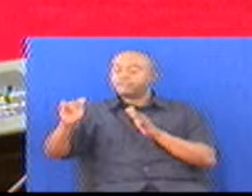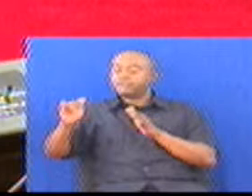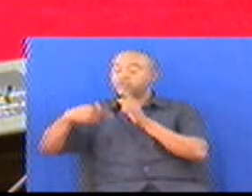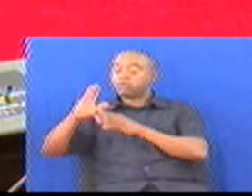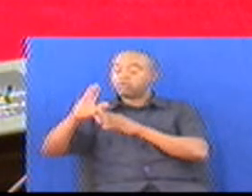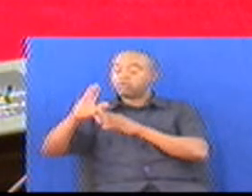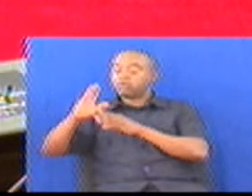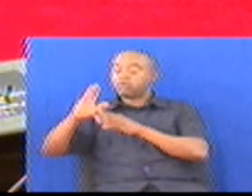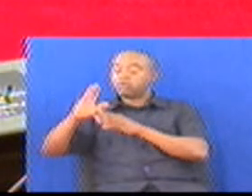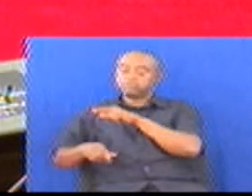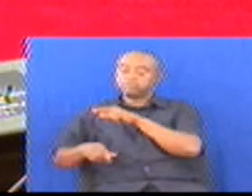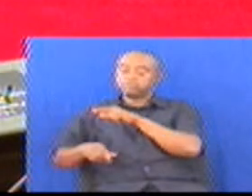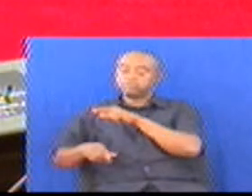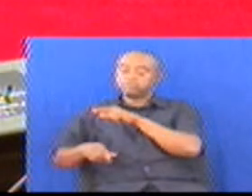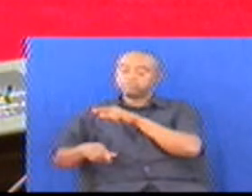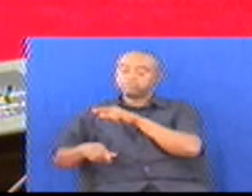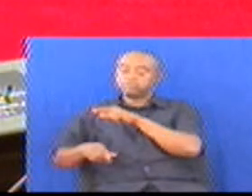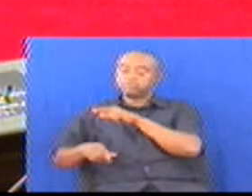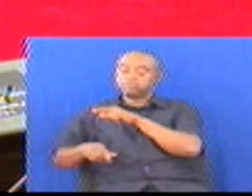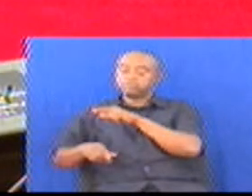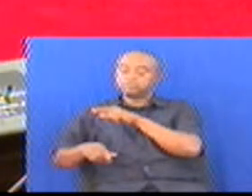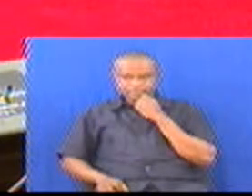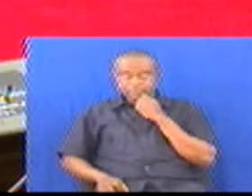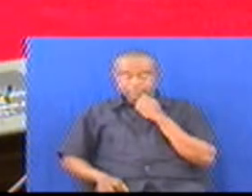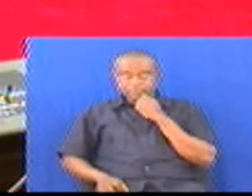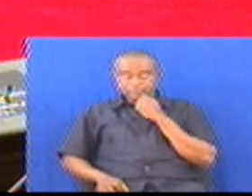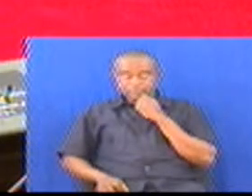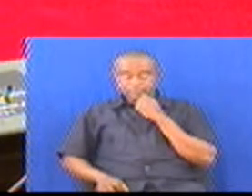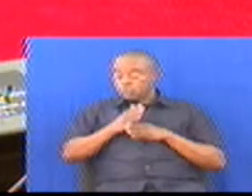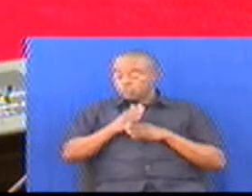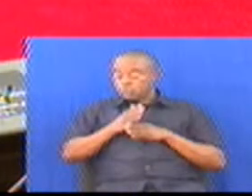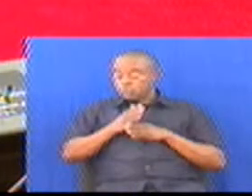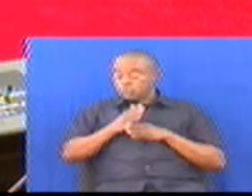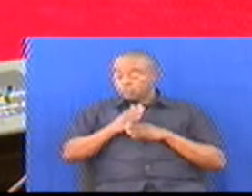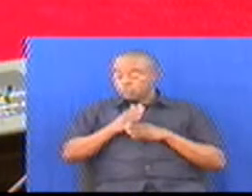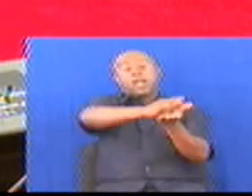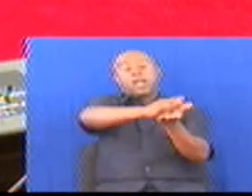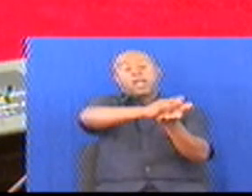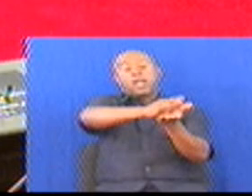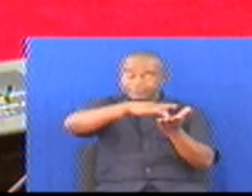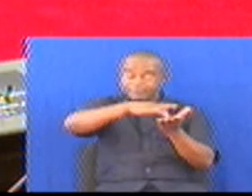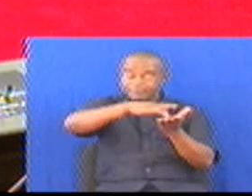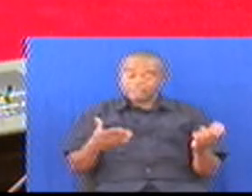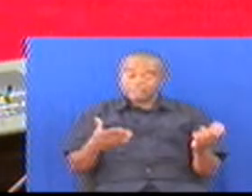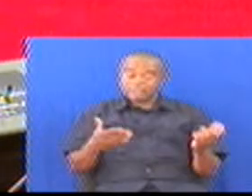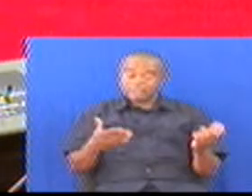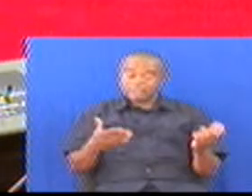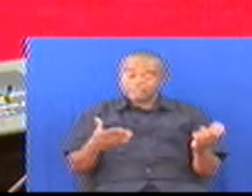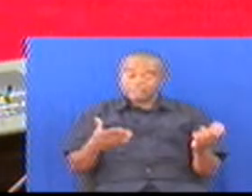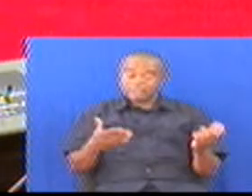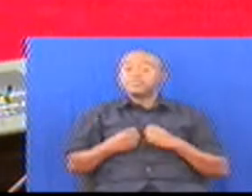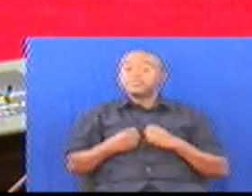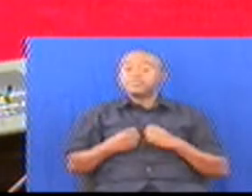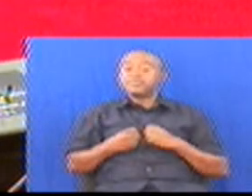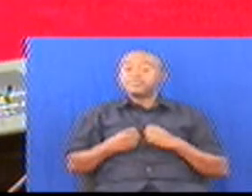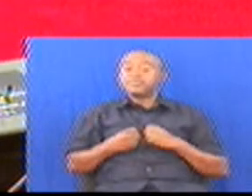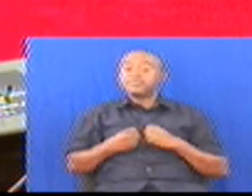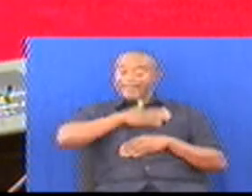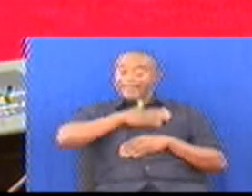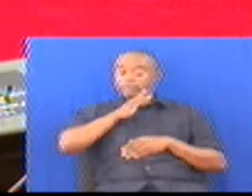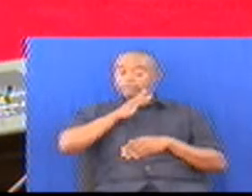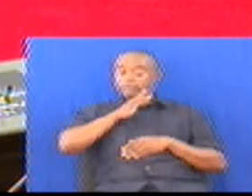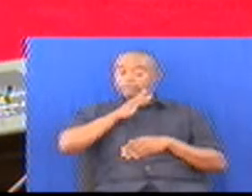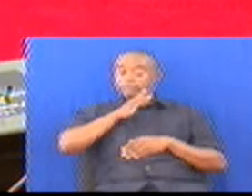unaendelea. Mheshimiwa Spika, kwa upande wa usafiri wa anga, mafanikio yaliyopatikana ni kuimarisha shirika la ndege la